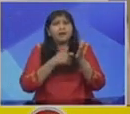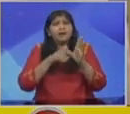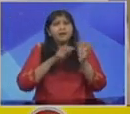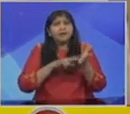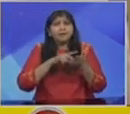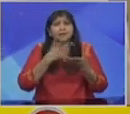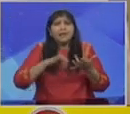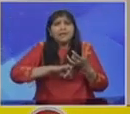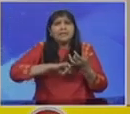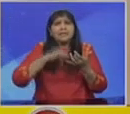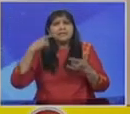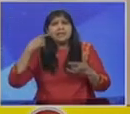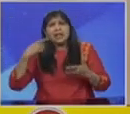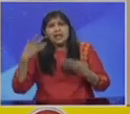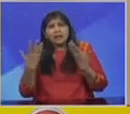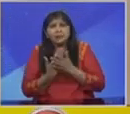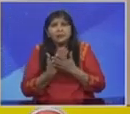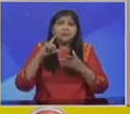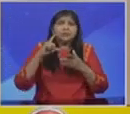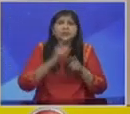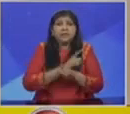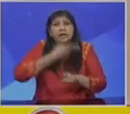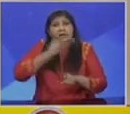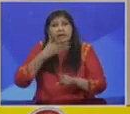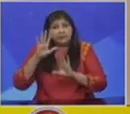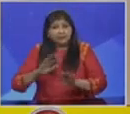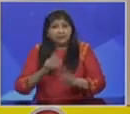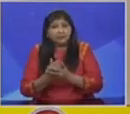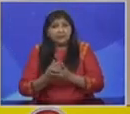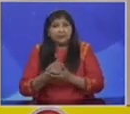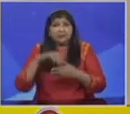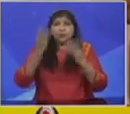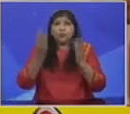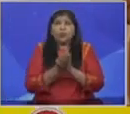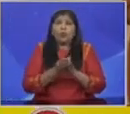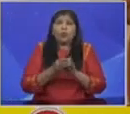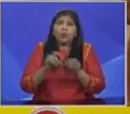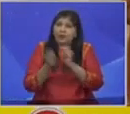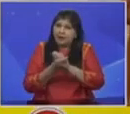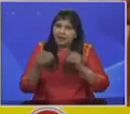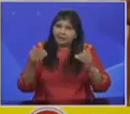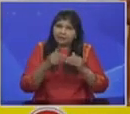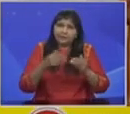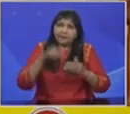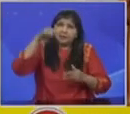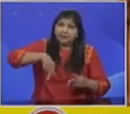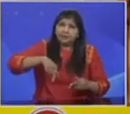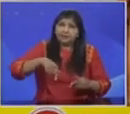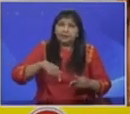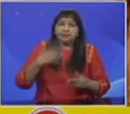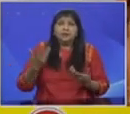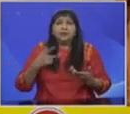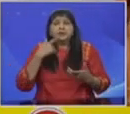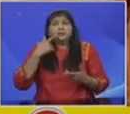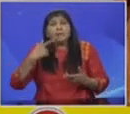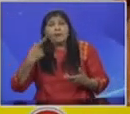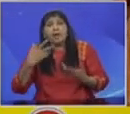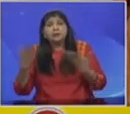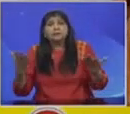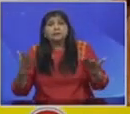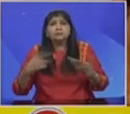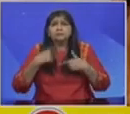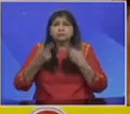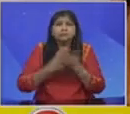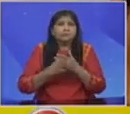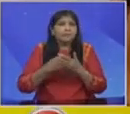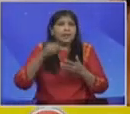ब्रह्मवेद विद्यालय और इंटरनेशनल चंद्रमौली चैरिटेबल ट्रस्ट। इस टूर्नामेंट के मैचों के दौरान